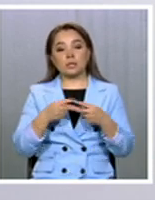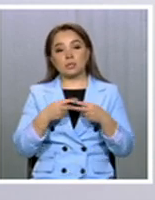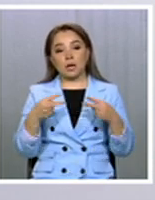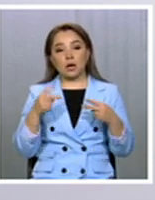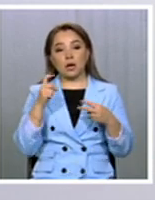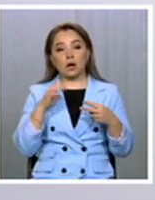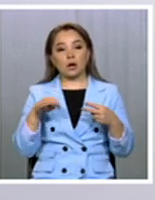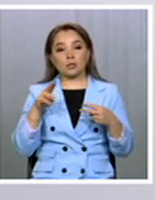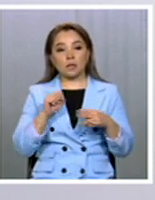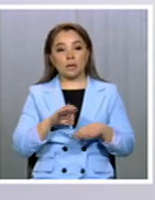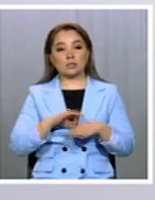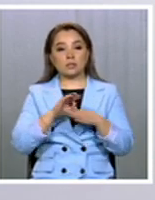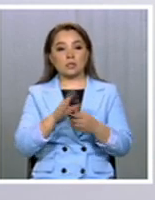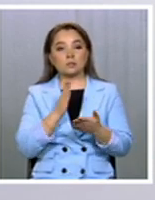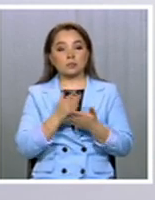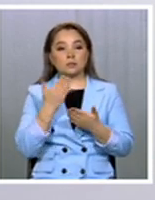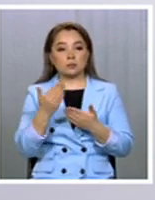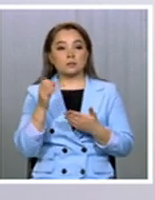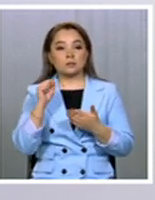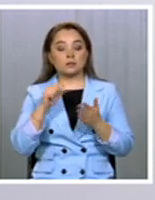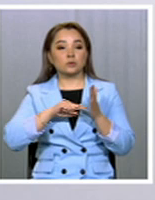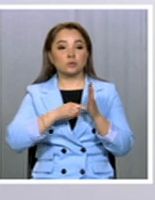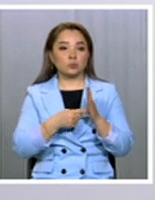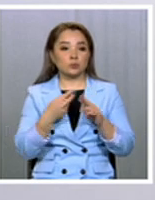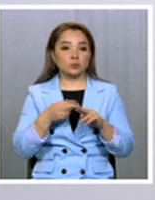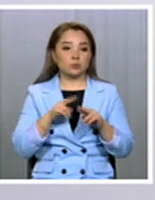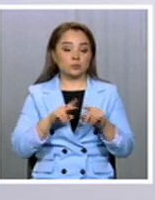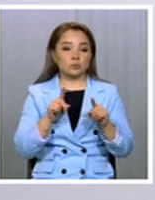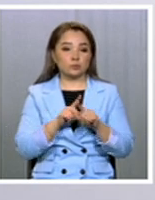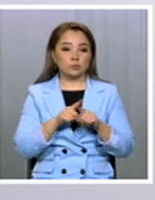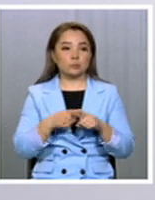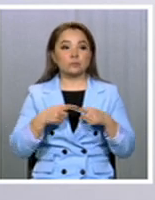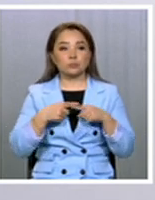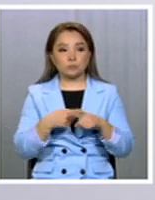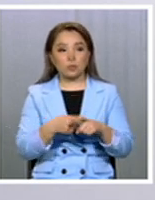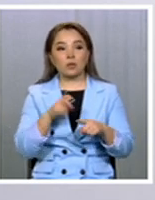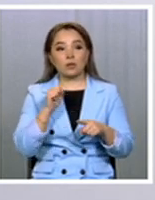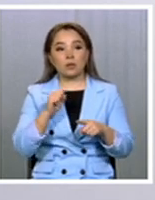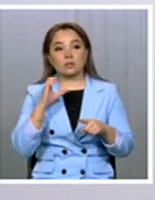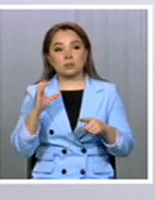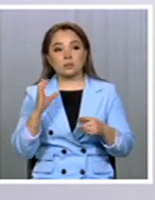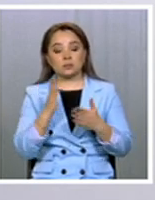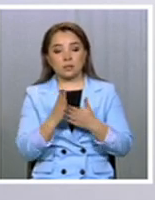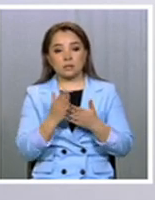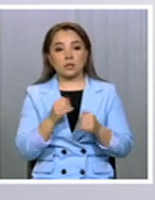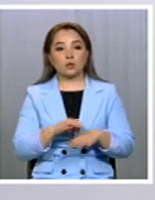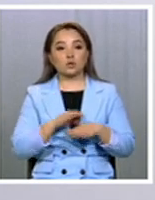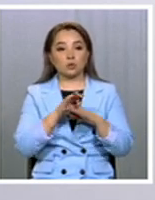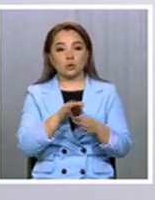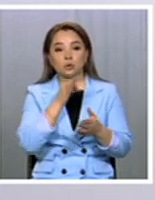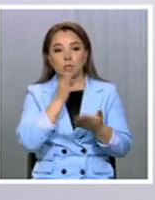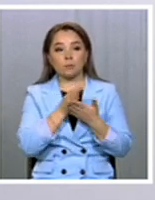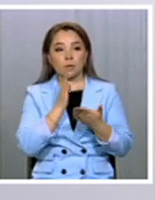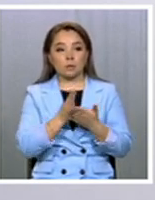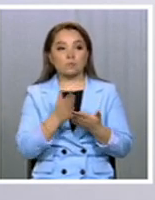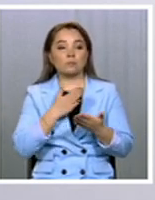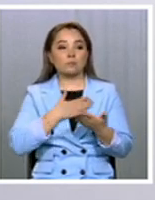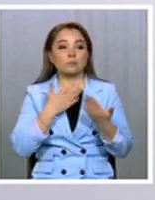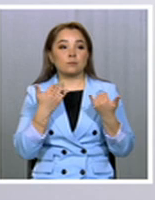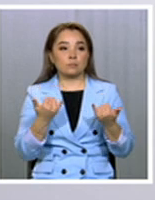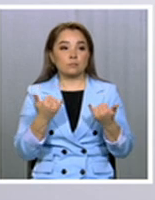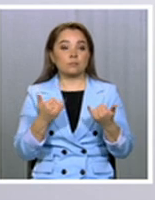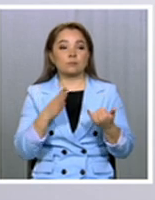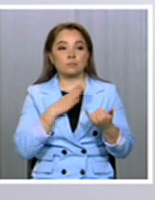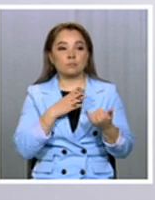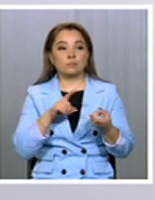жүргіземіз және А нүктесінде жанасатын АЦ жанамасын жүргіземіз. Біз осы жанама